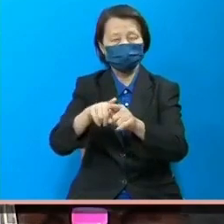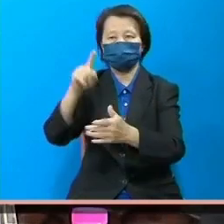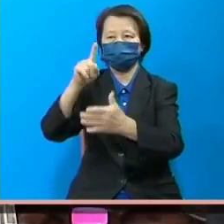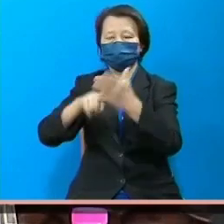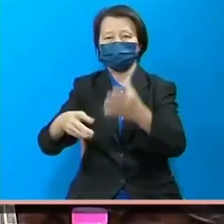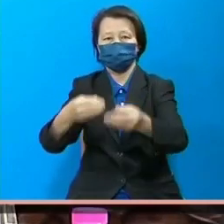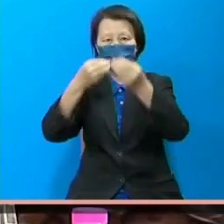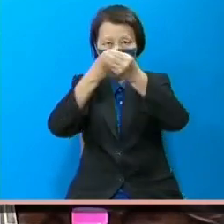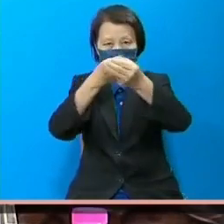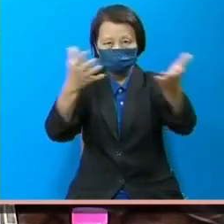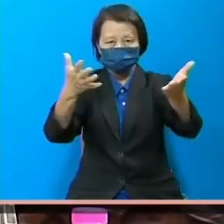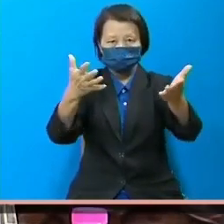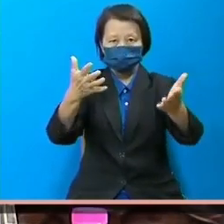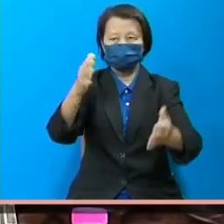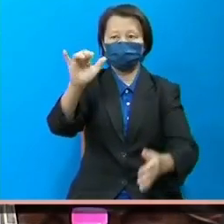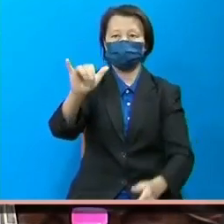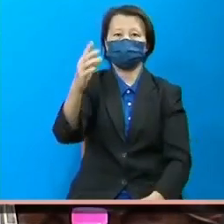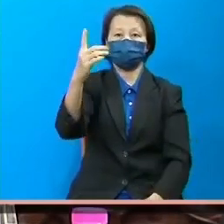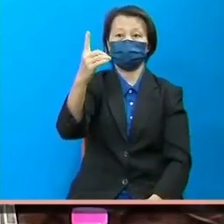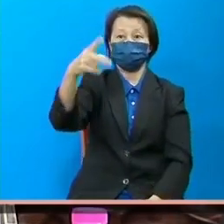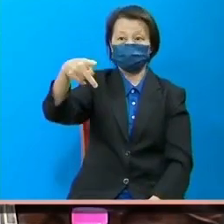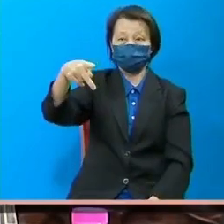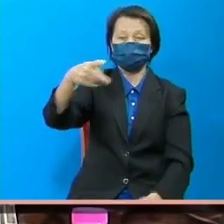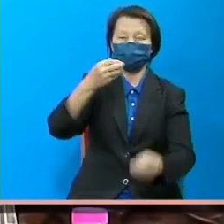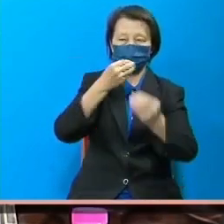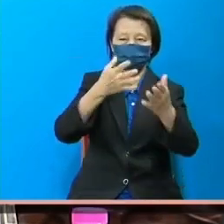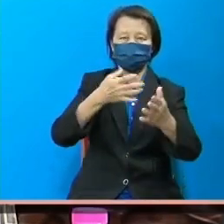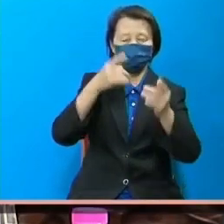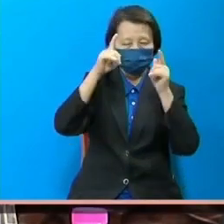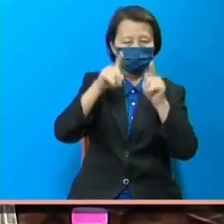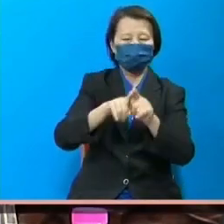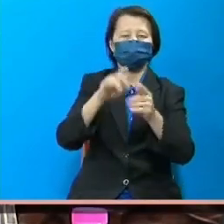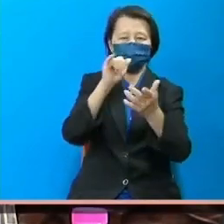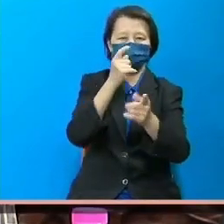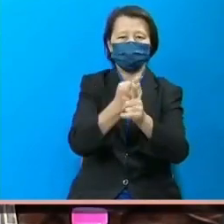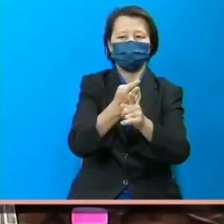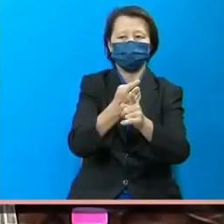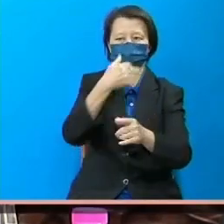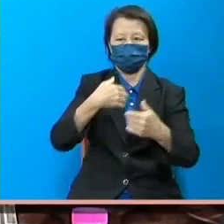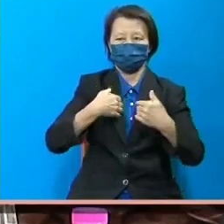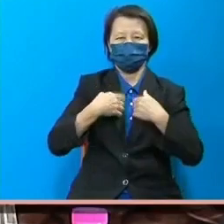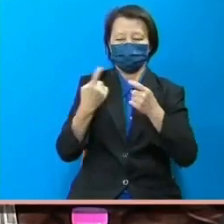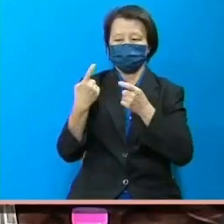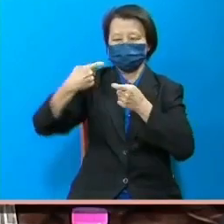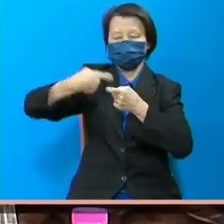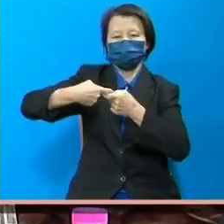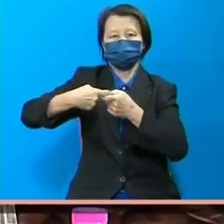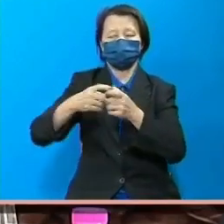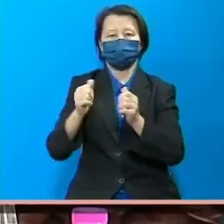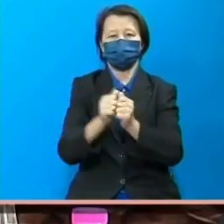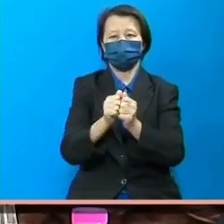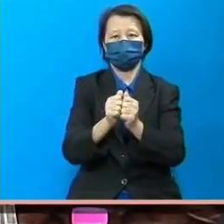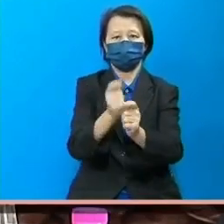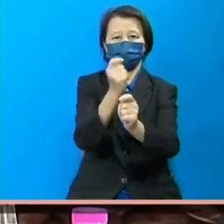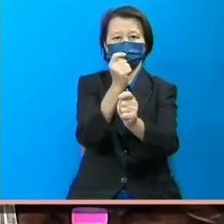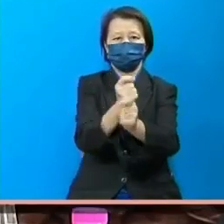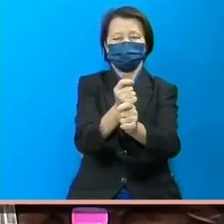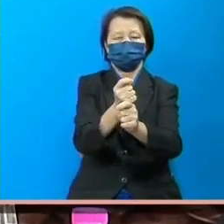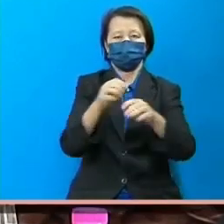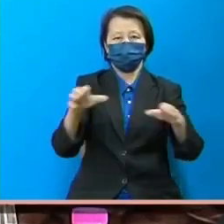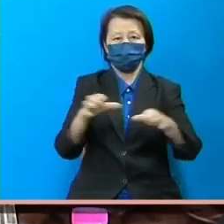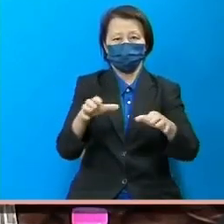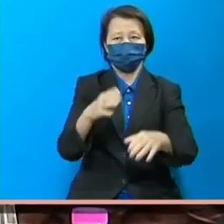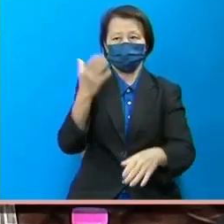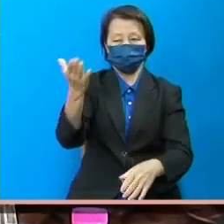oleh Yang Dipertua sebelum ini bahawa ada kekangan bersabit dengan ketetapan yang dibuat